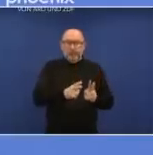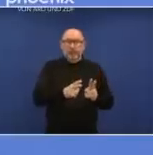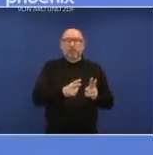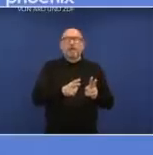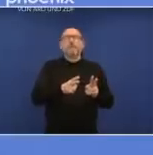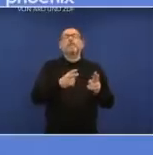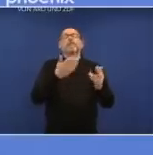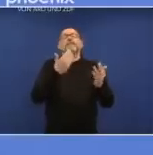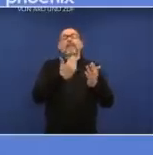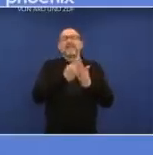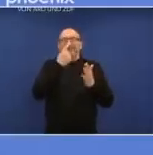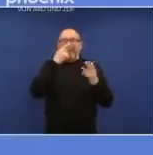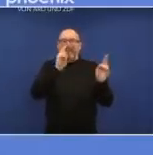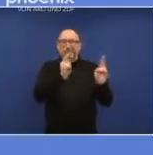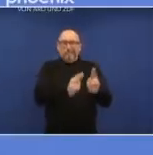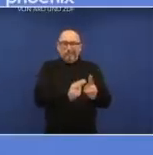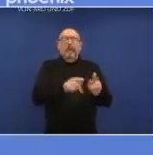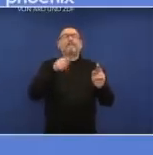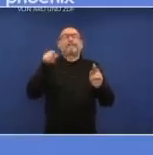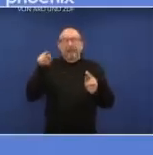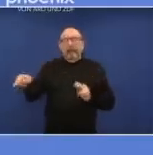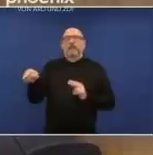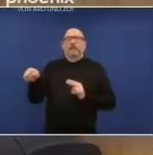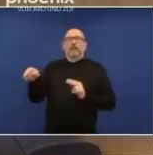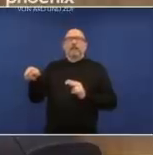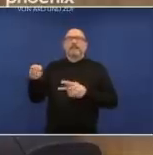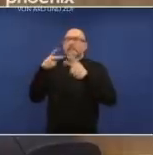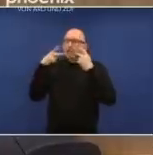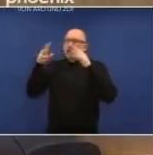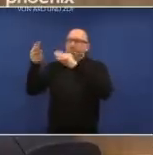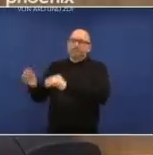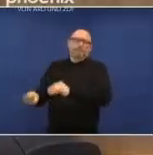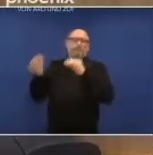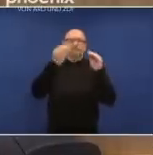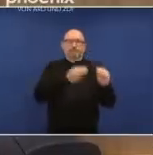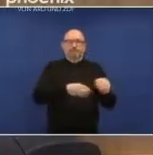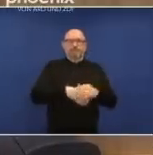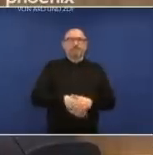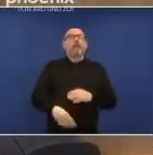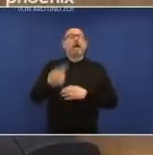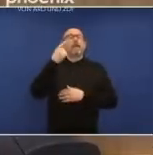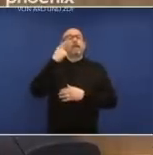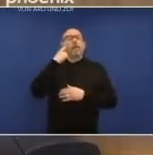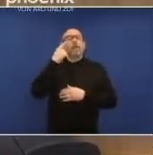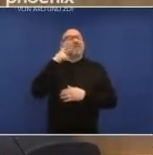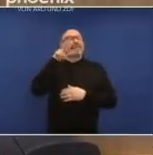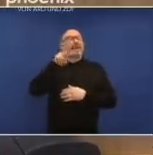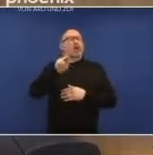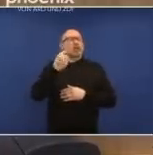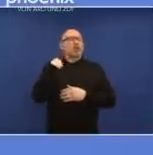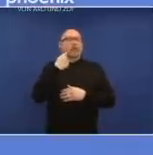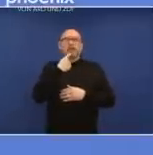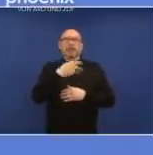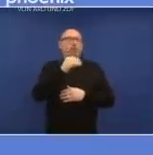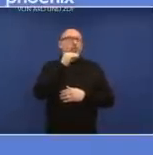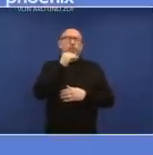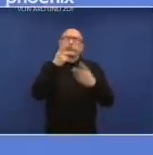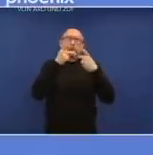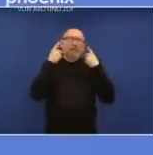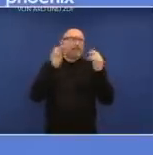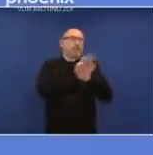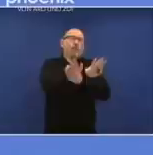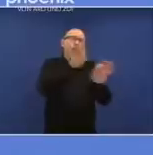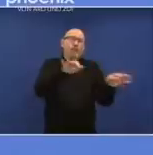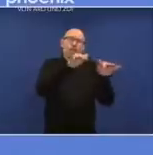dann würde man auf diese Masken zugreifen. Da aber derzeit, wie Herr Kautz ja auch darstellte, hinreichend Masken vorhanden